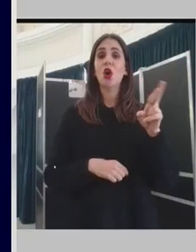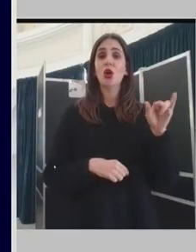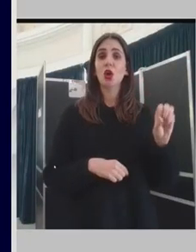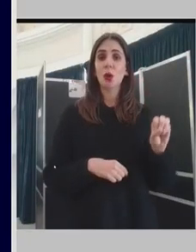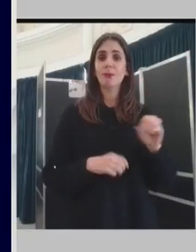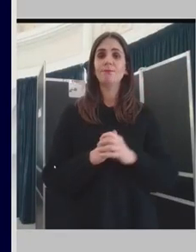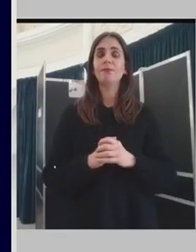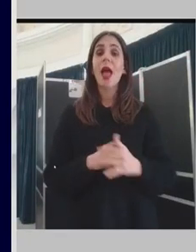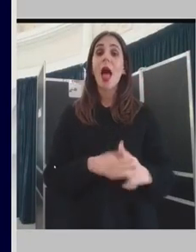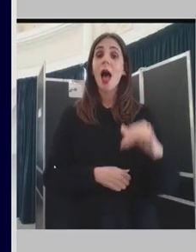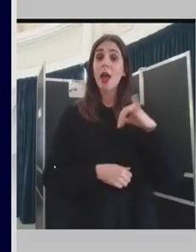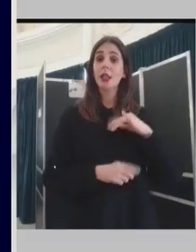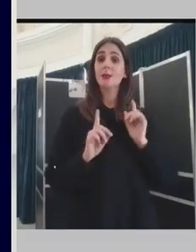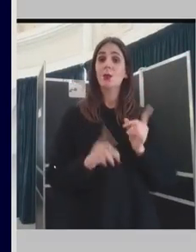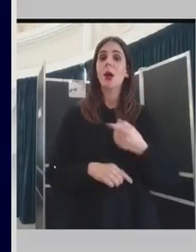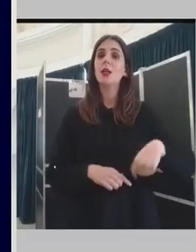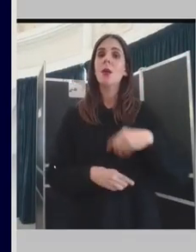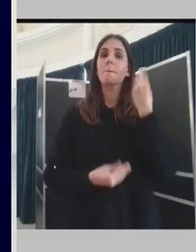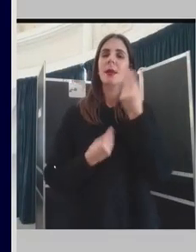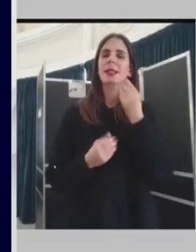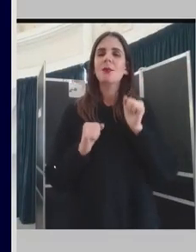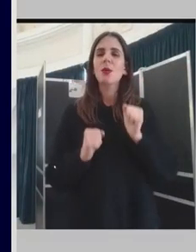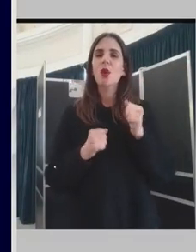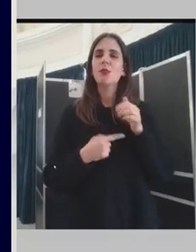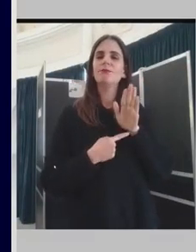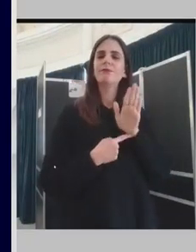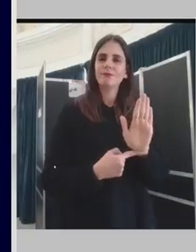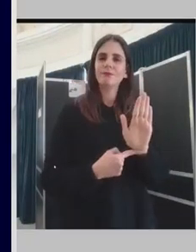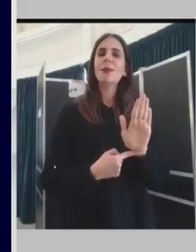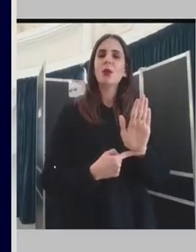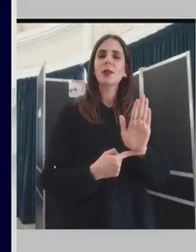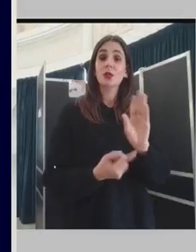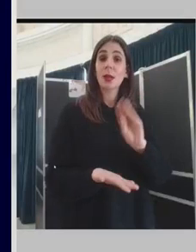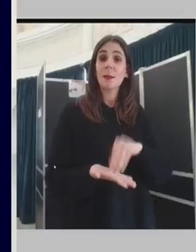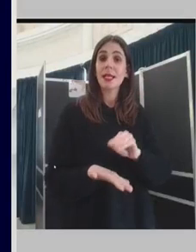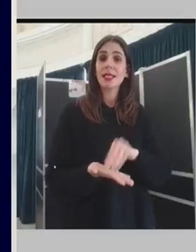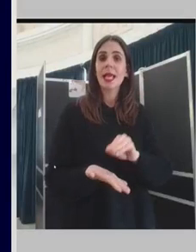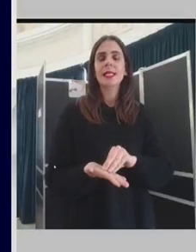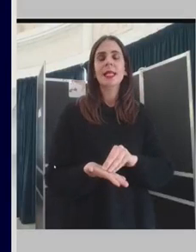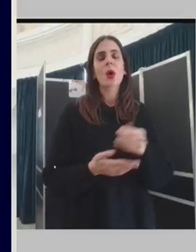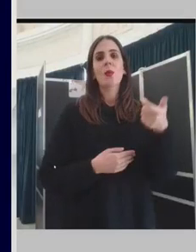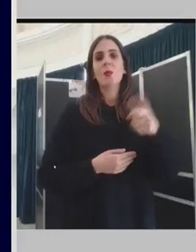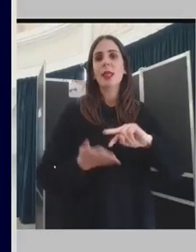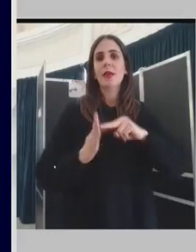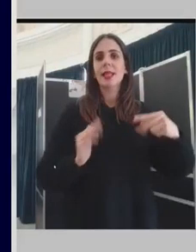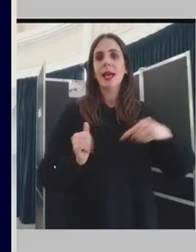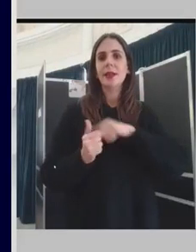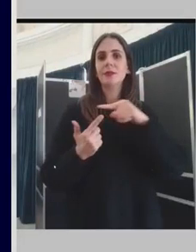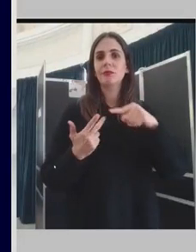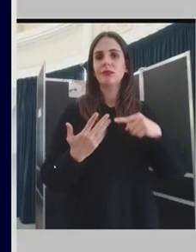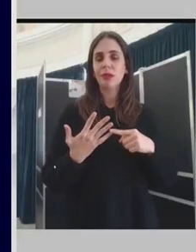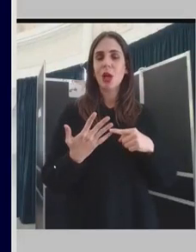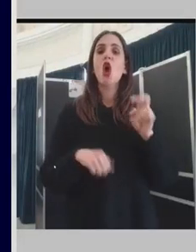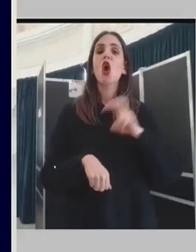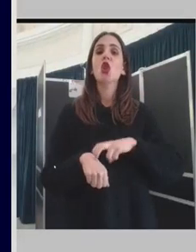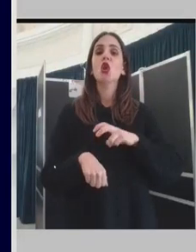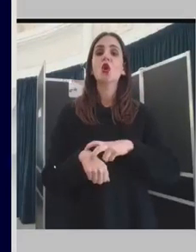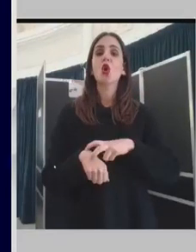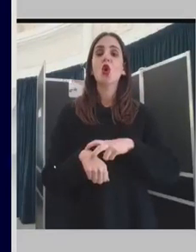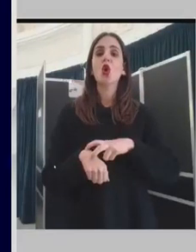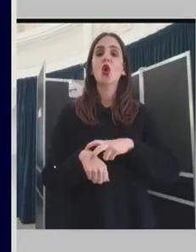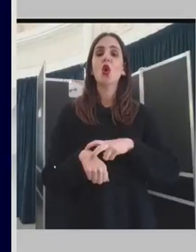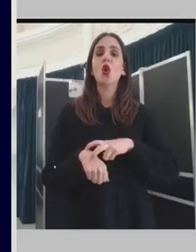che pensavamo di fare una dimostrazione un po' più articolata in presenza, però per una serie di ragioni tecniche il dottor Di Iorio poi ci invierà un